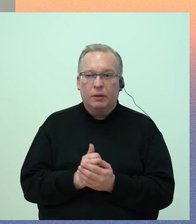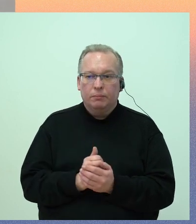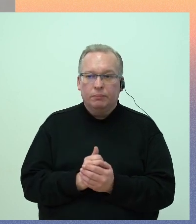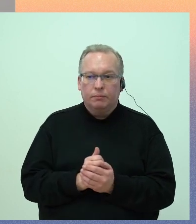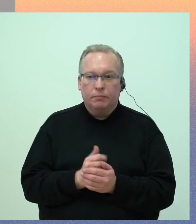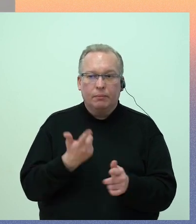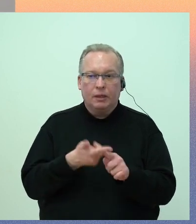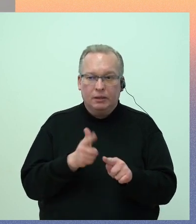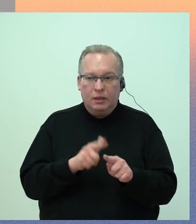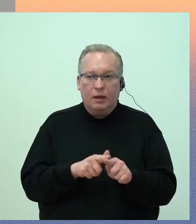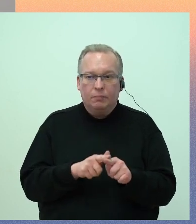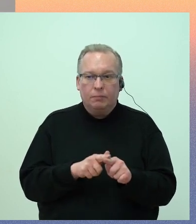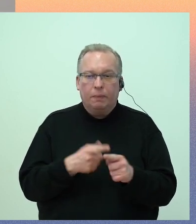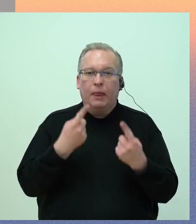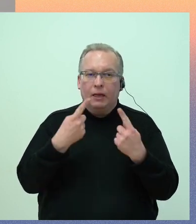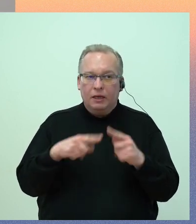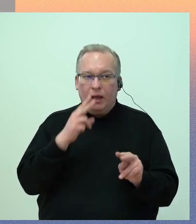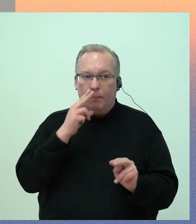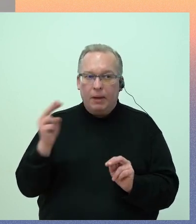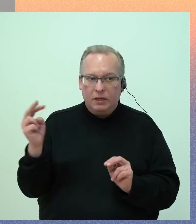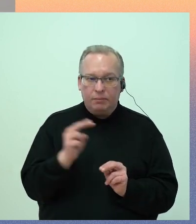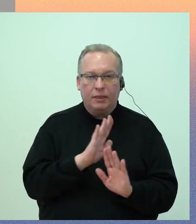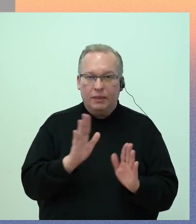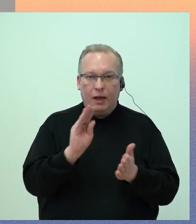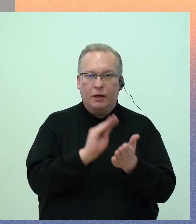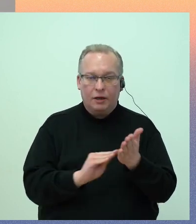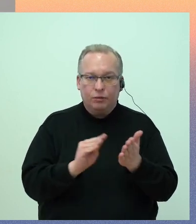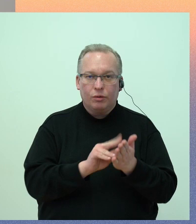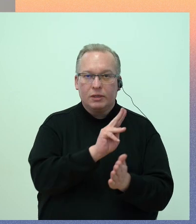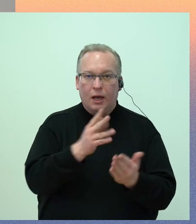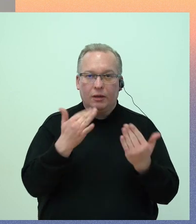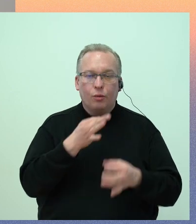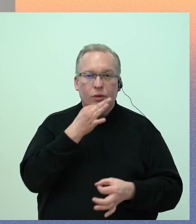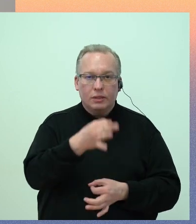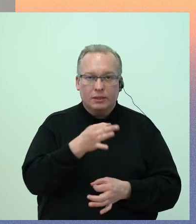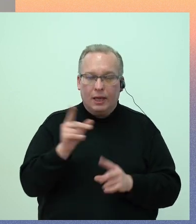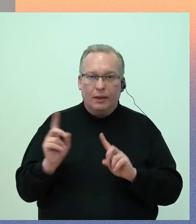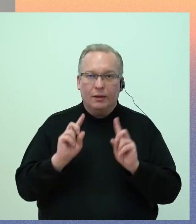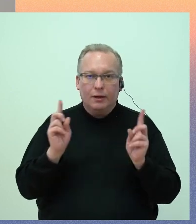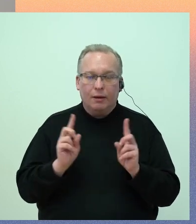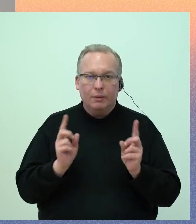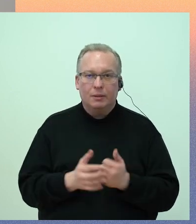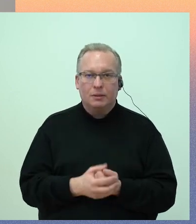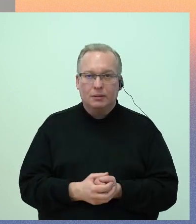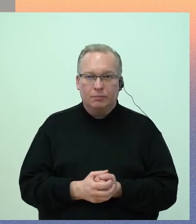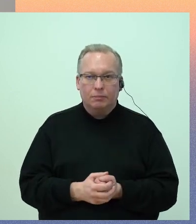įvertinti kito perspektyvą, nekartosiu tų dalykų, kuriuos paminėjo rabinas.